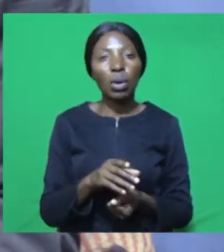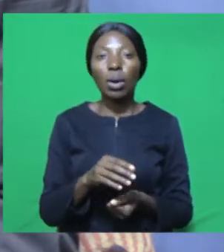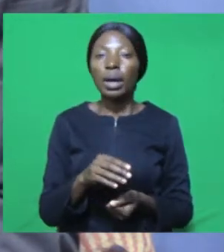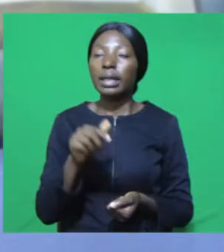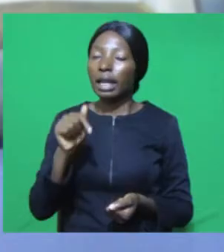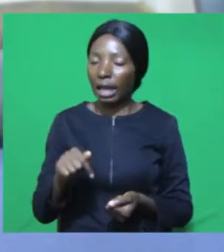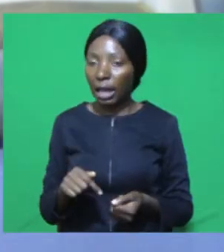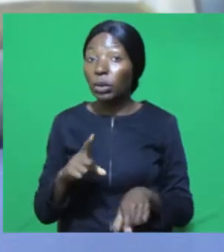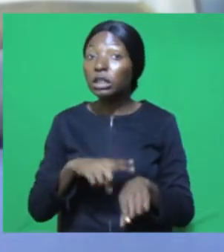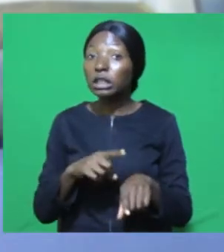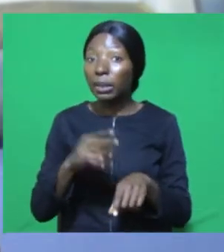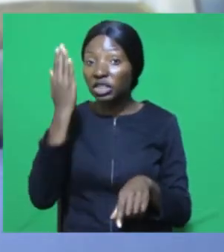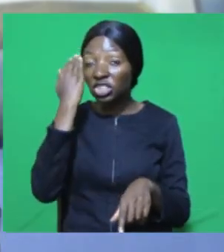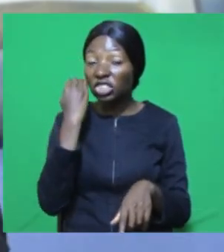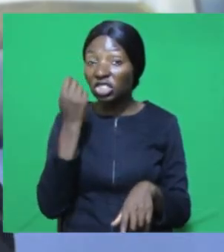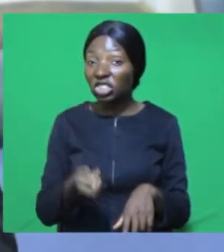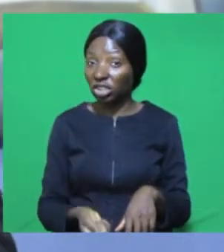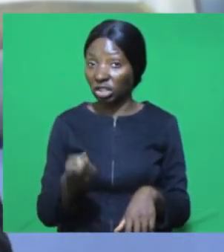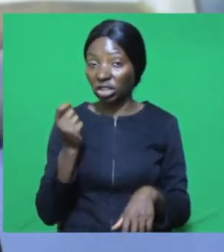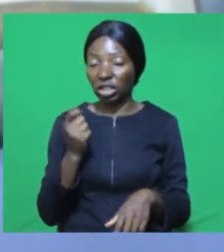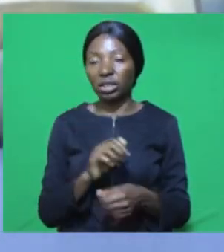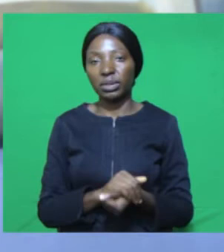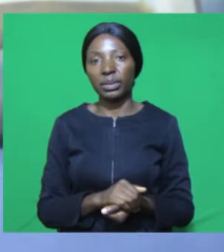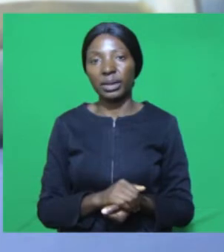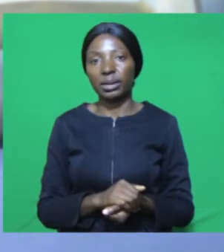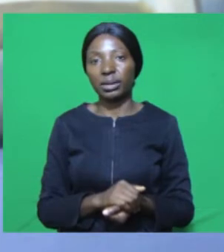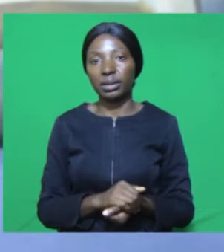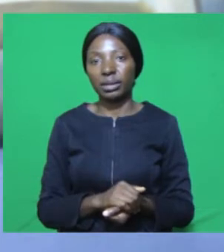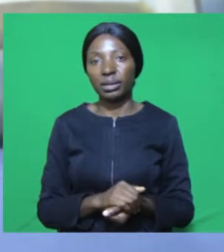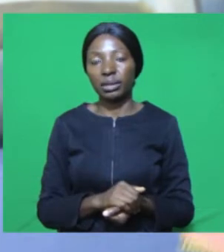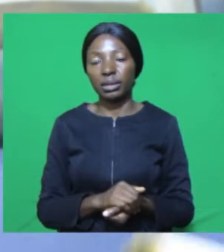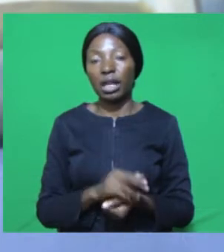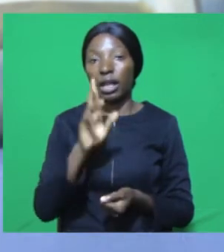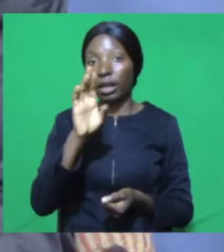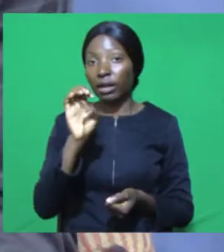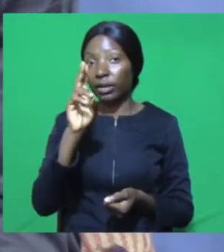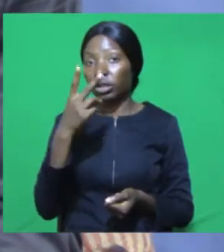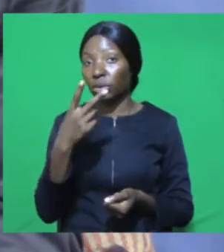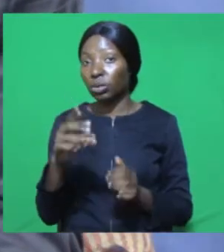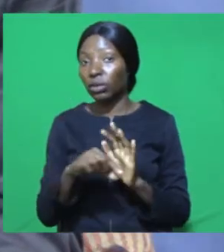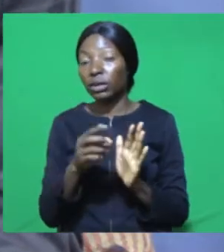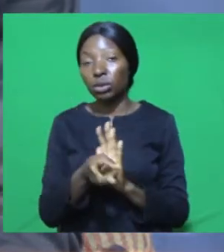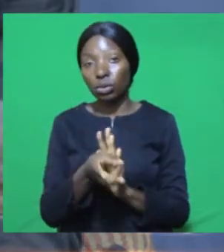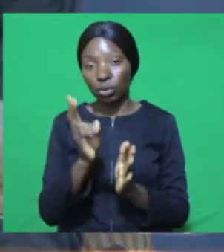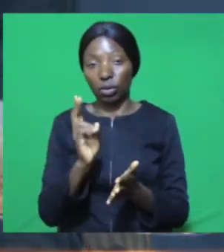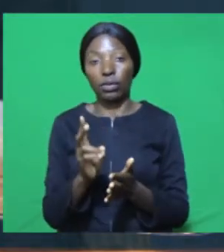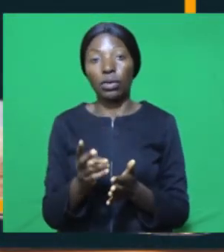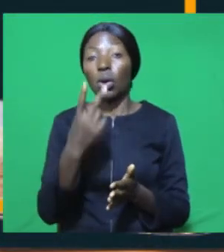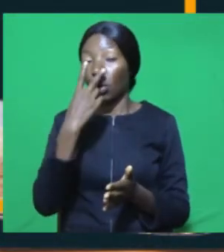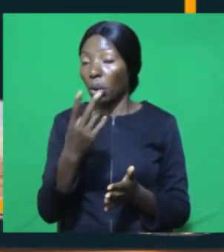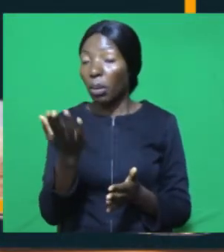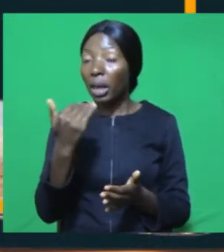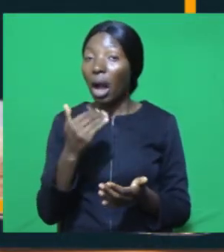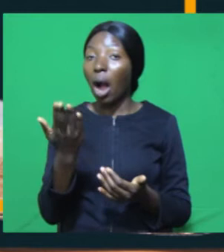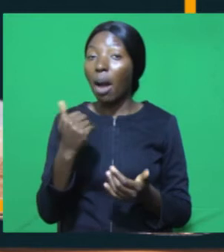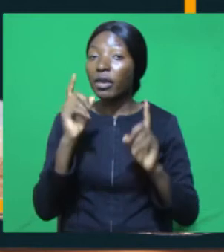quoting session right now aikazve ndo zviri kutotaura shoko ramwari zvakazarwa 22 verse 12 tarirai